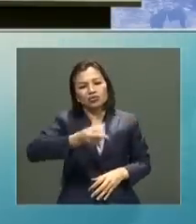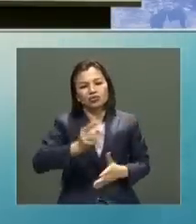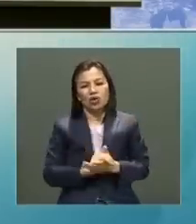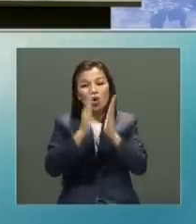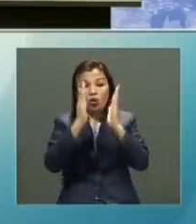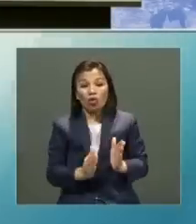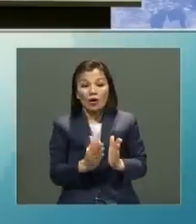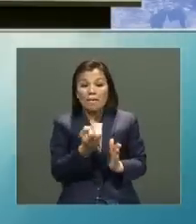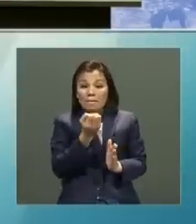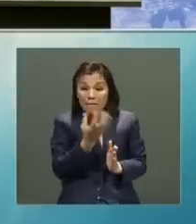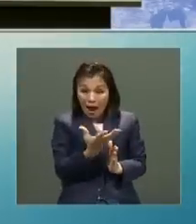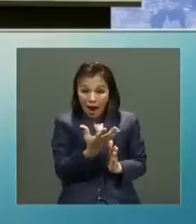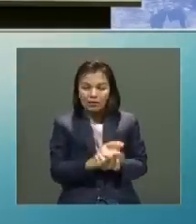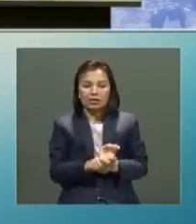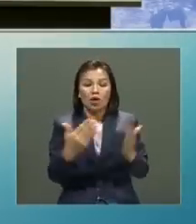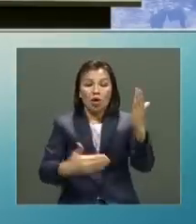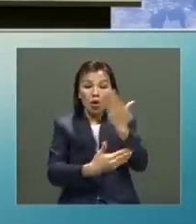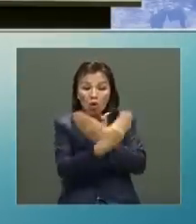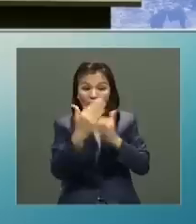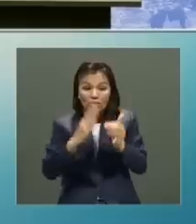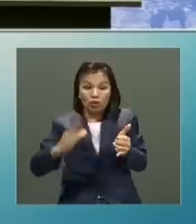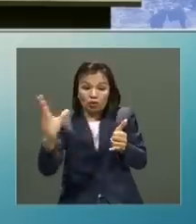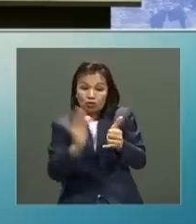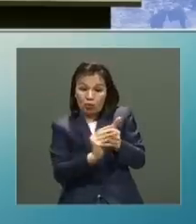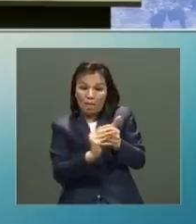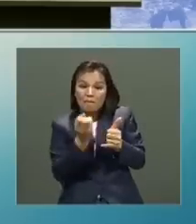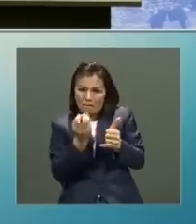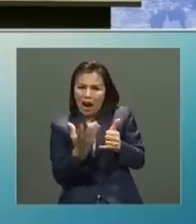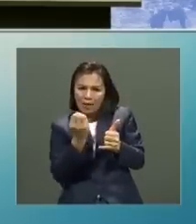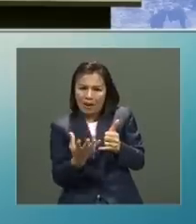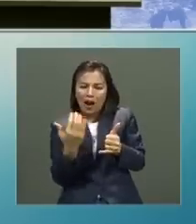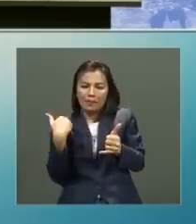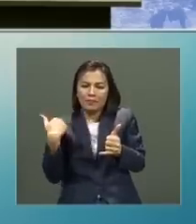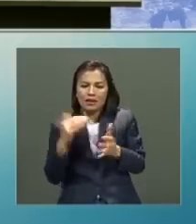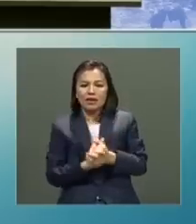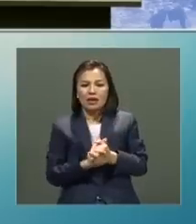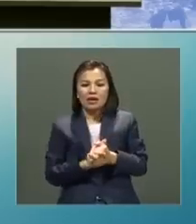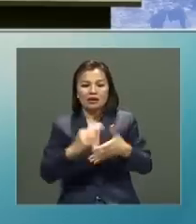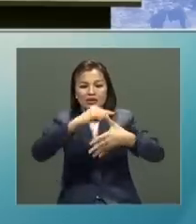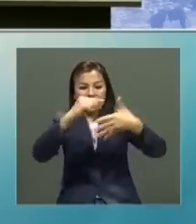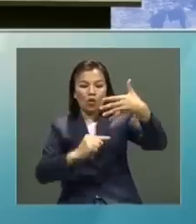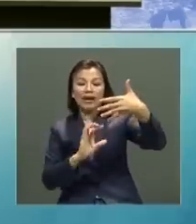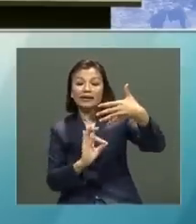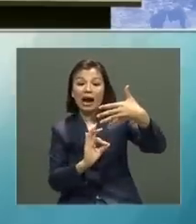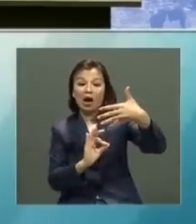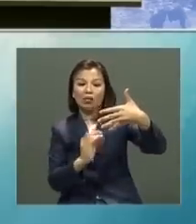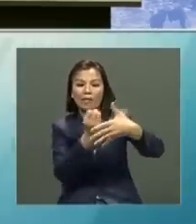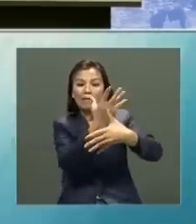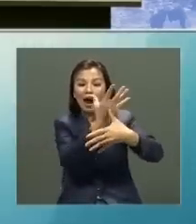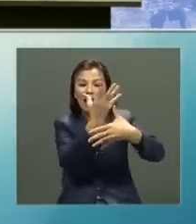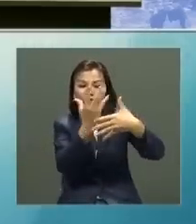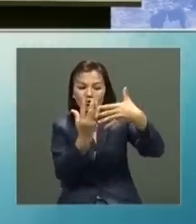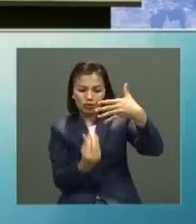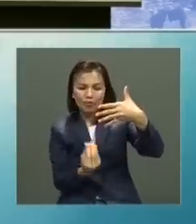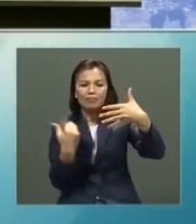คนสูงแล้วก็อัตราส่วนต่อต่อประชากรก็ยังสูงก็ยังคงเดิม 9จังหวัดก็ยังคงเดิมนะครับที่ไม่มีรายงานผู้